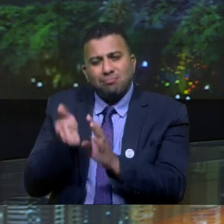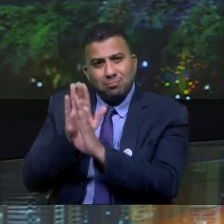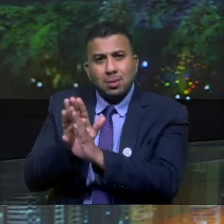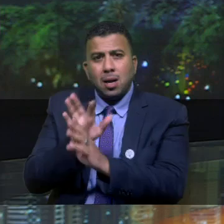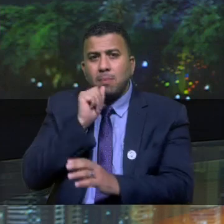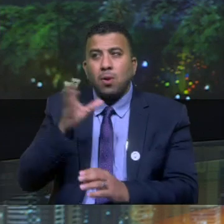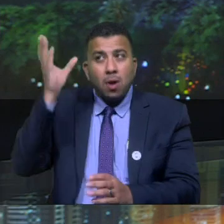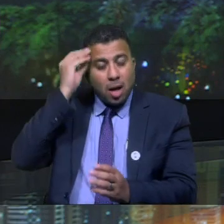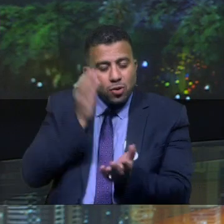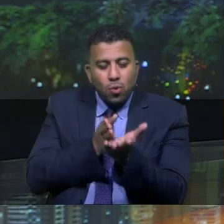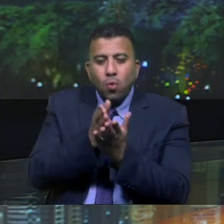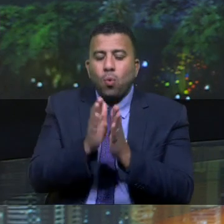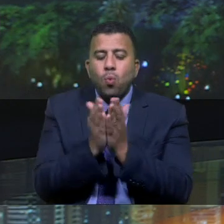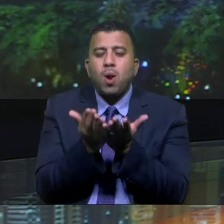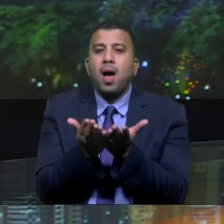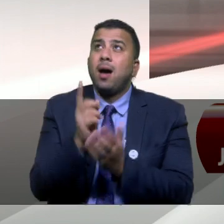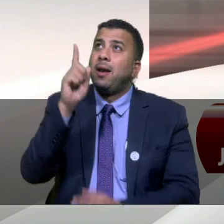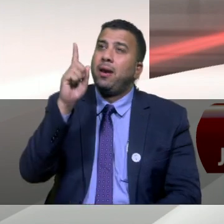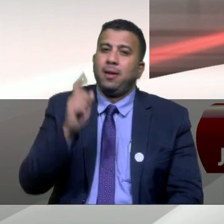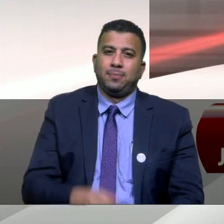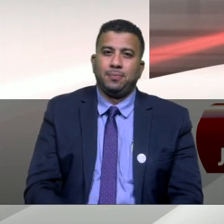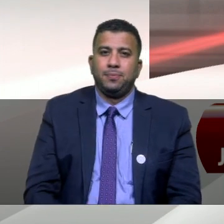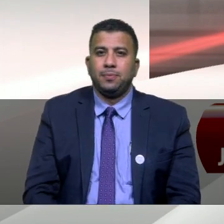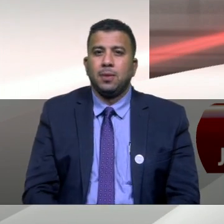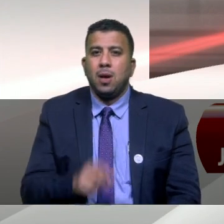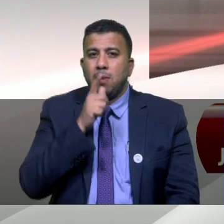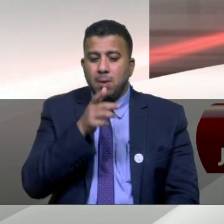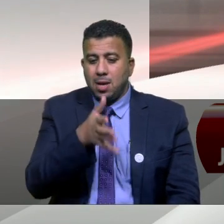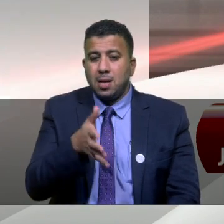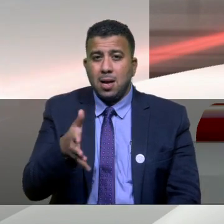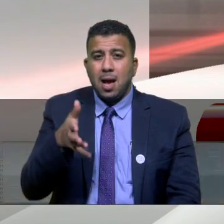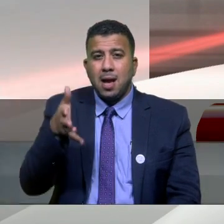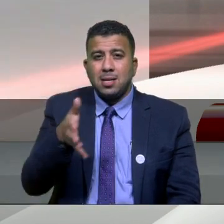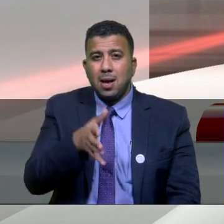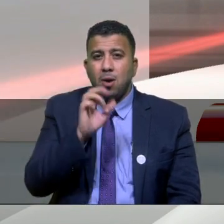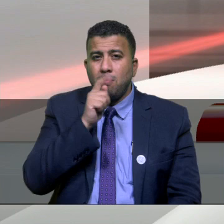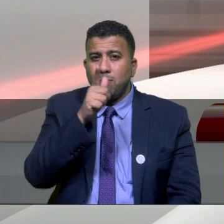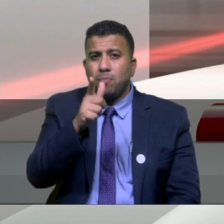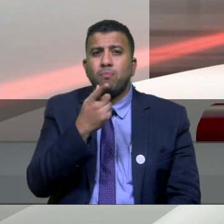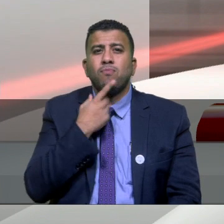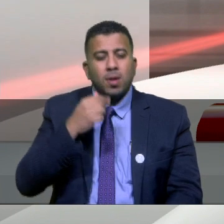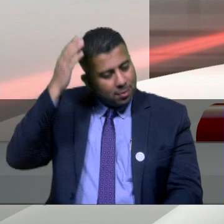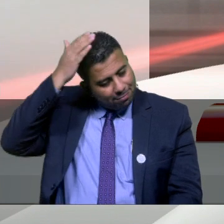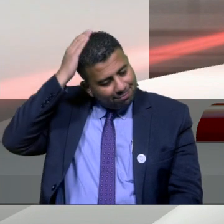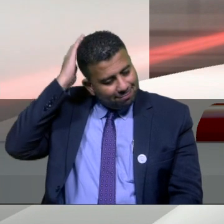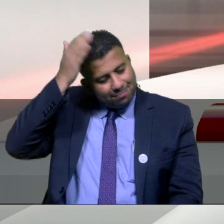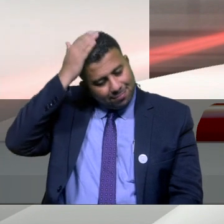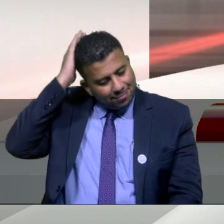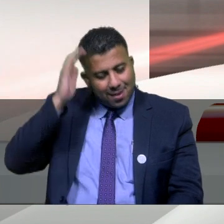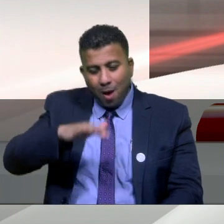من الهدي القرآني. قلت على الأيتام هذه الذين يريدون مسحة على رأسه،